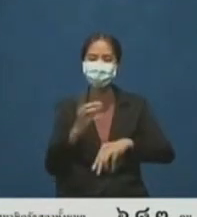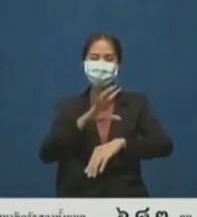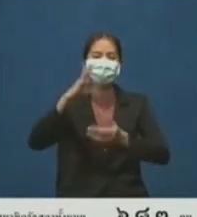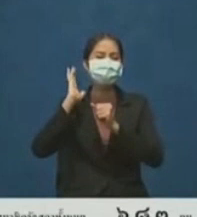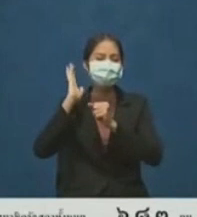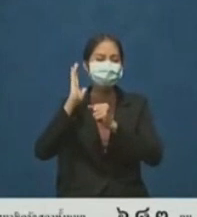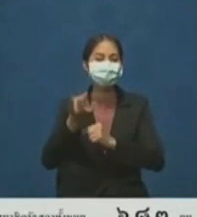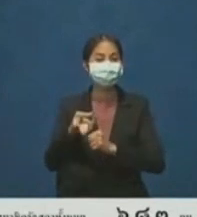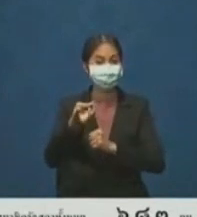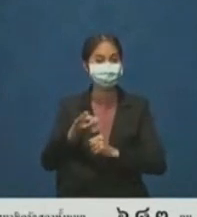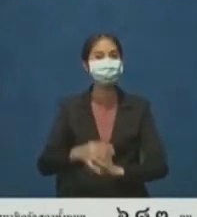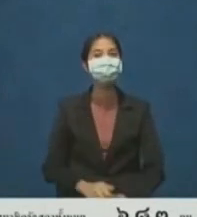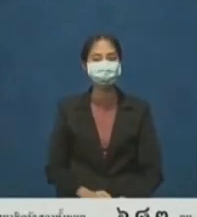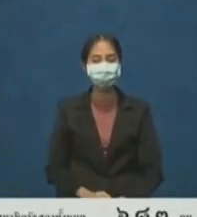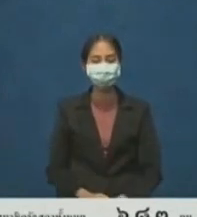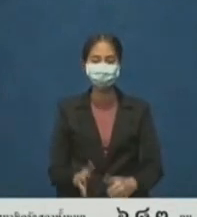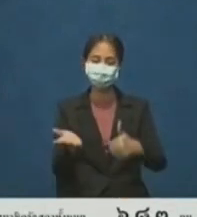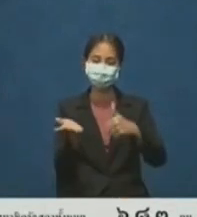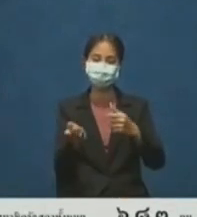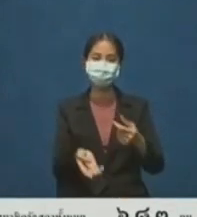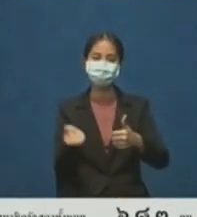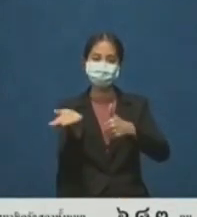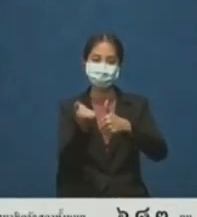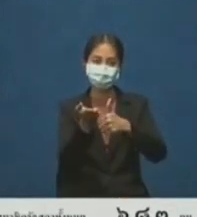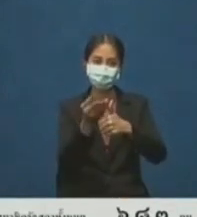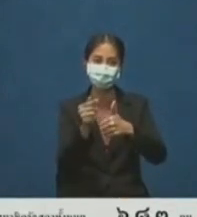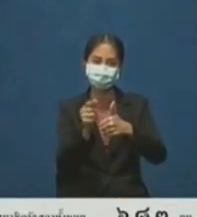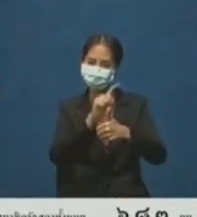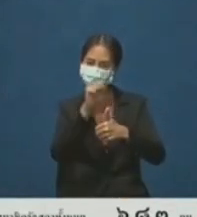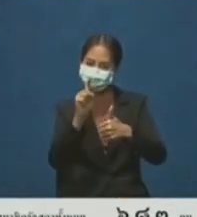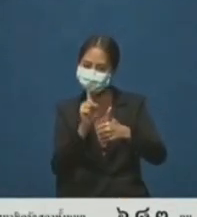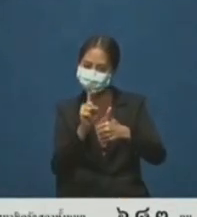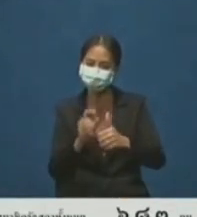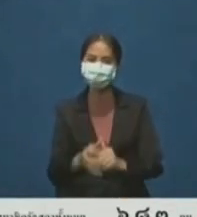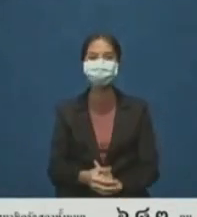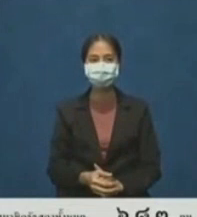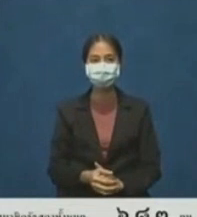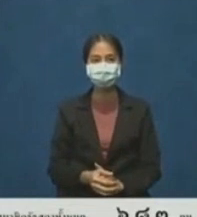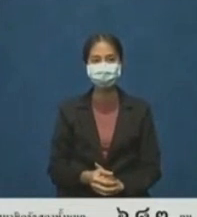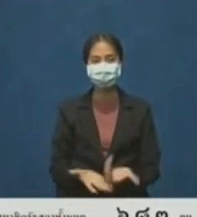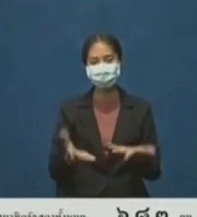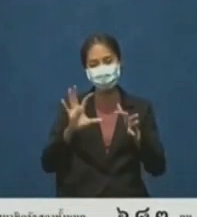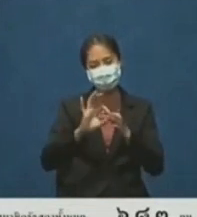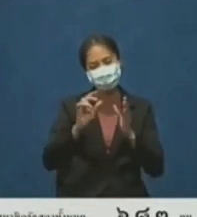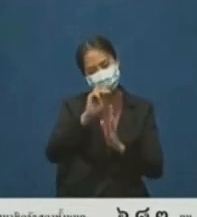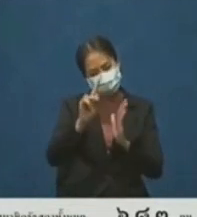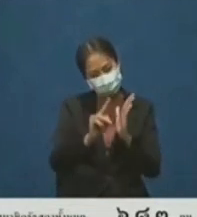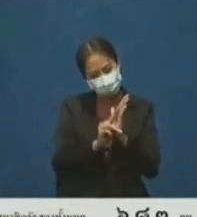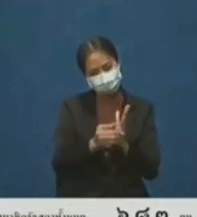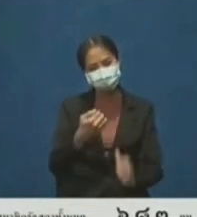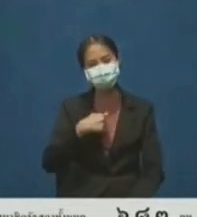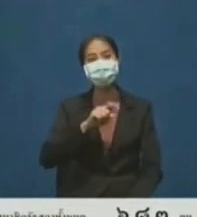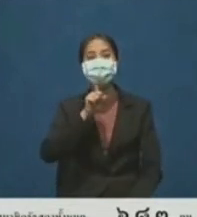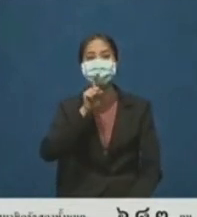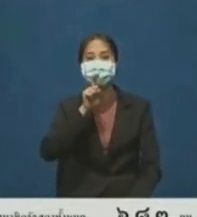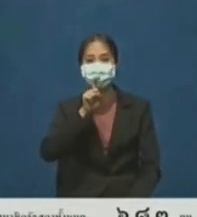ธานจะใช้เวลาไม่มากนะครับประเด็นแรกนะครับผมมีข้อสงสัยเกี่ยวกับในเชิงนิติบัญญัตินะครับใน